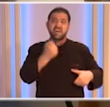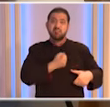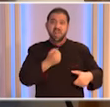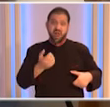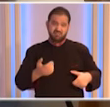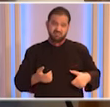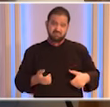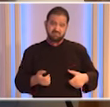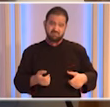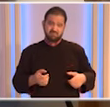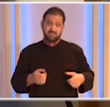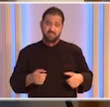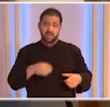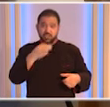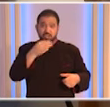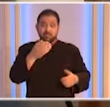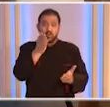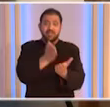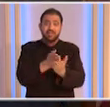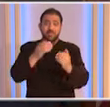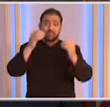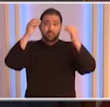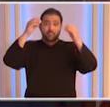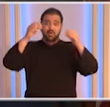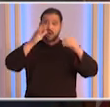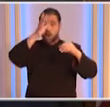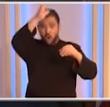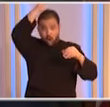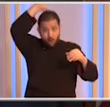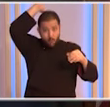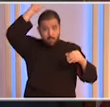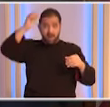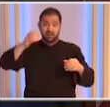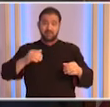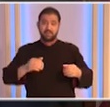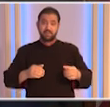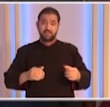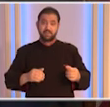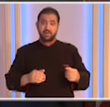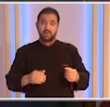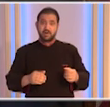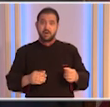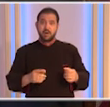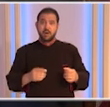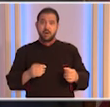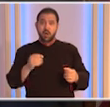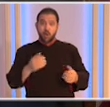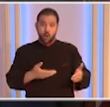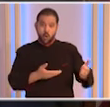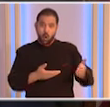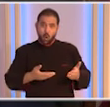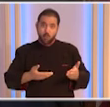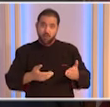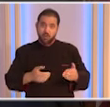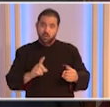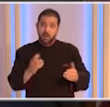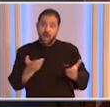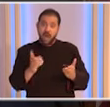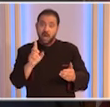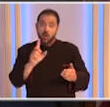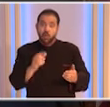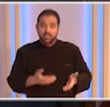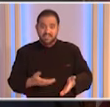roman? Spune că pruncul nenăscut, în dreptul roman, avea drept de cetățean. Asta zic că se bucura de toate